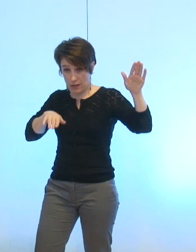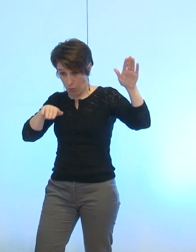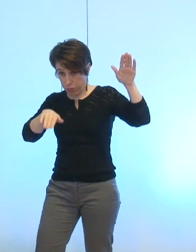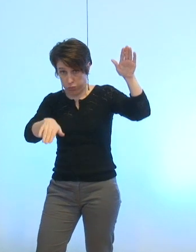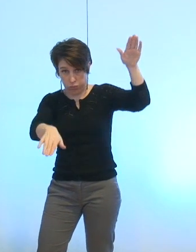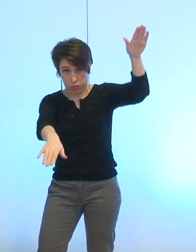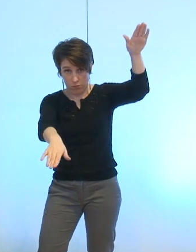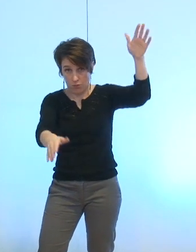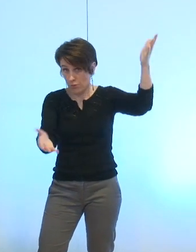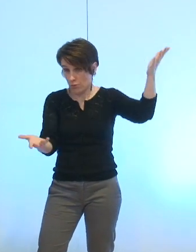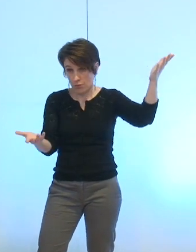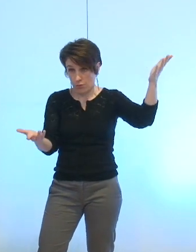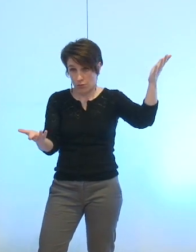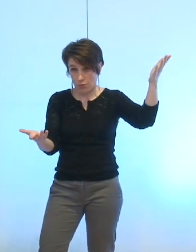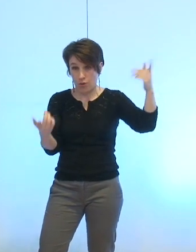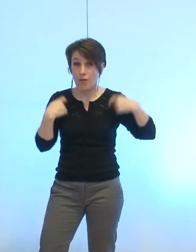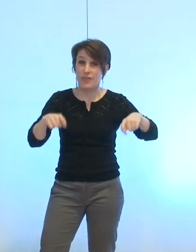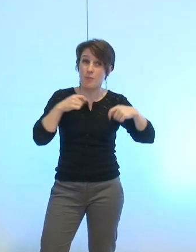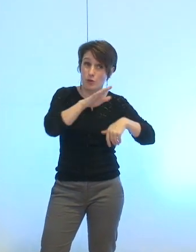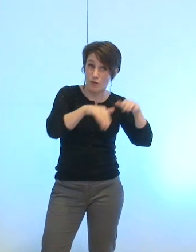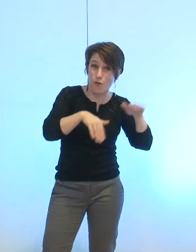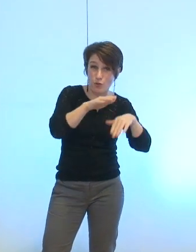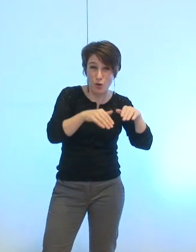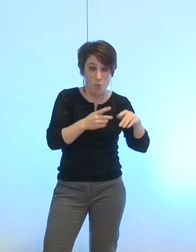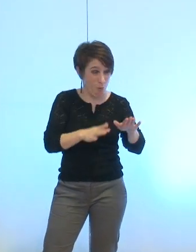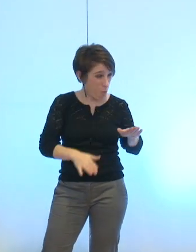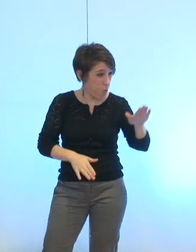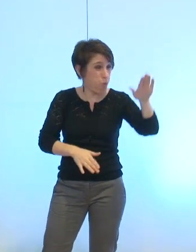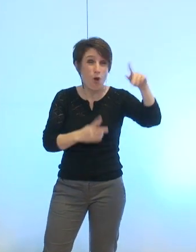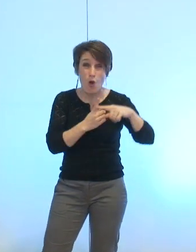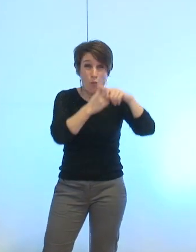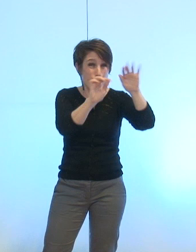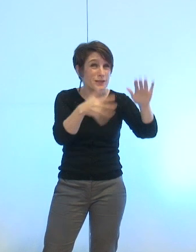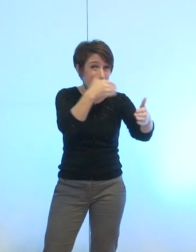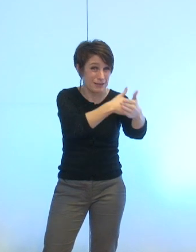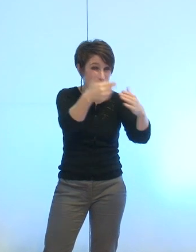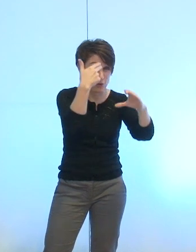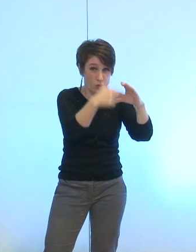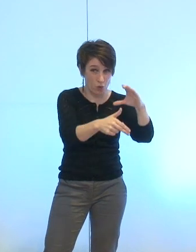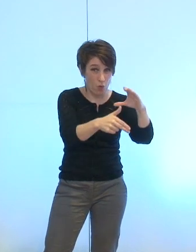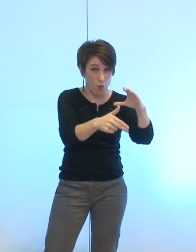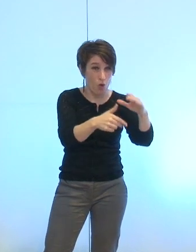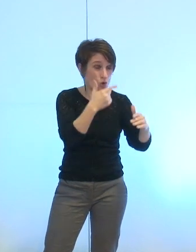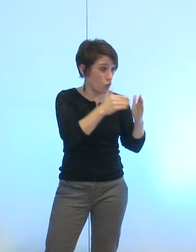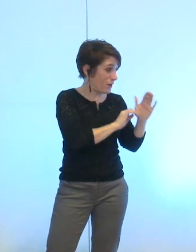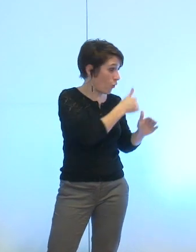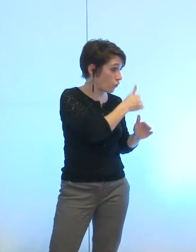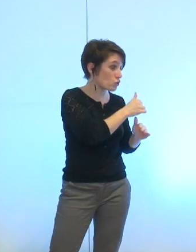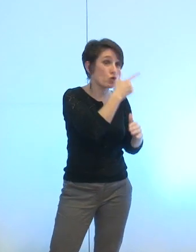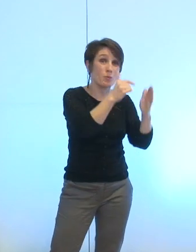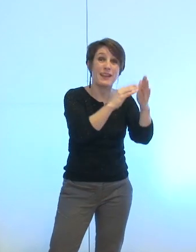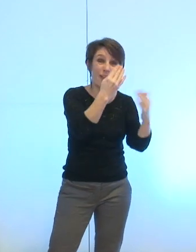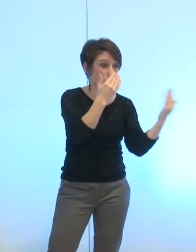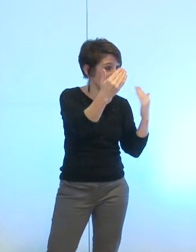des des dépenses de fonctionnement hein plus 15 millions d'euros les 2014 par rapport à 2011 ça sera plus 15 millions